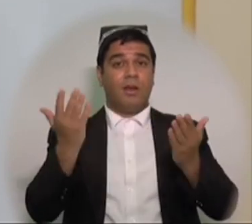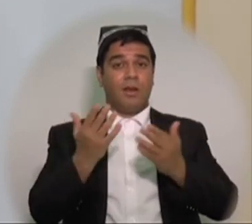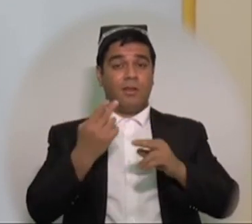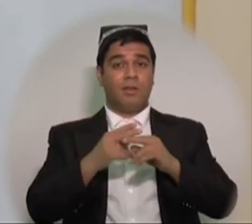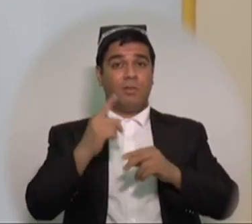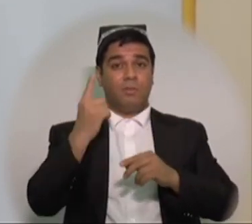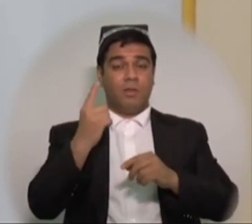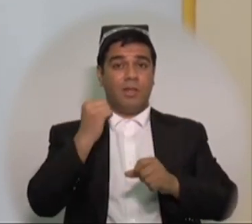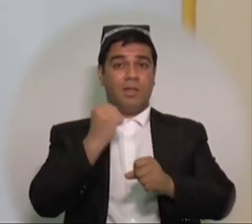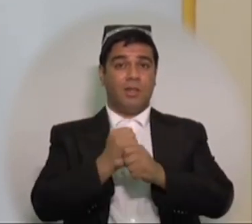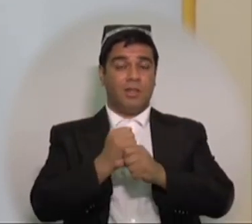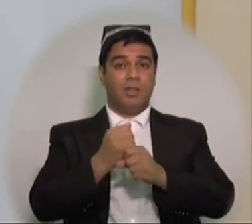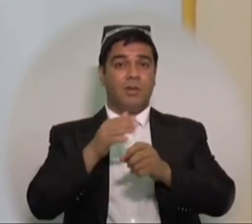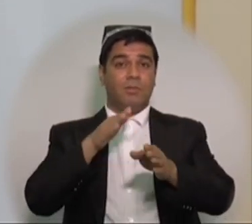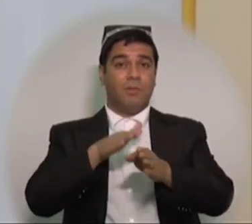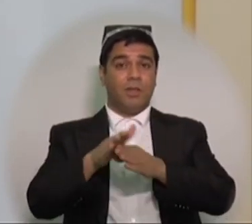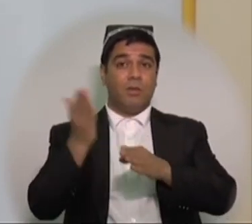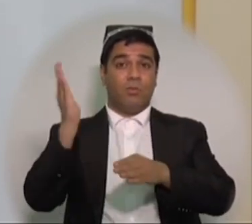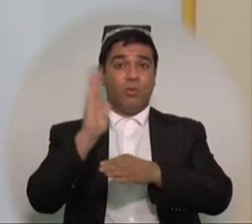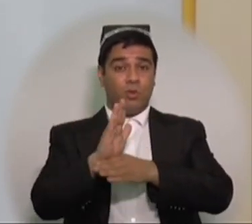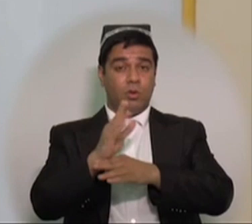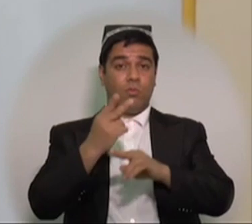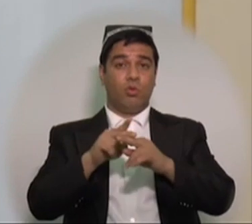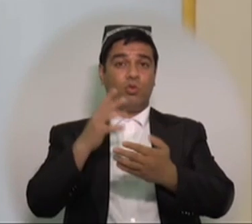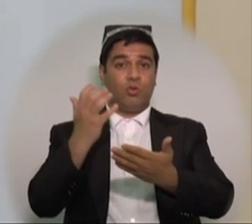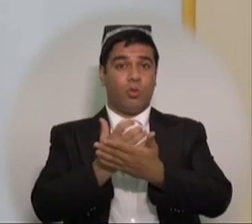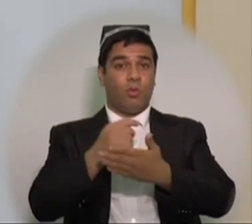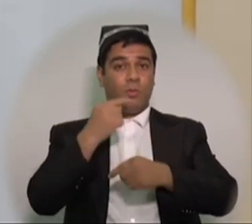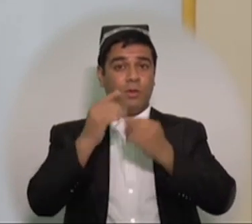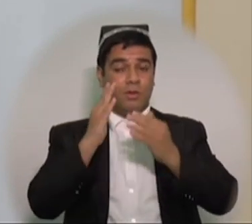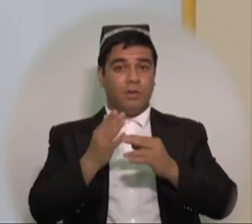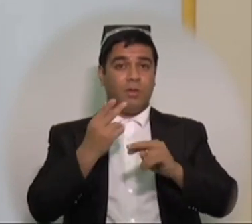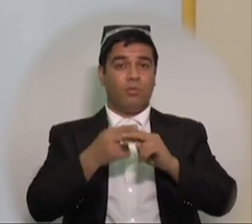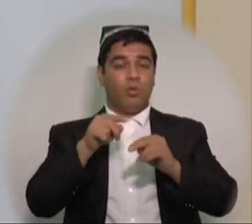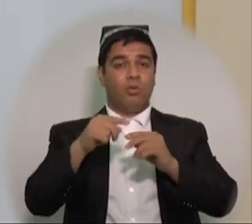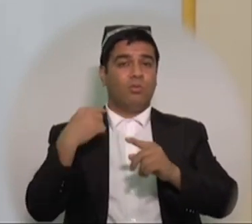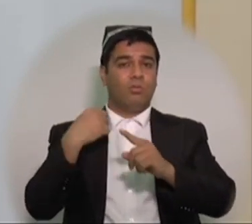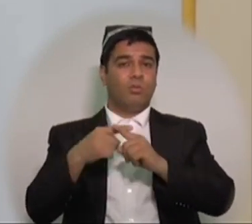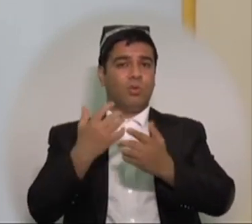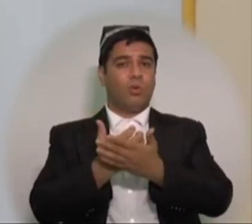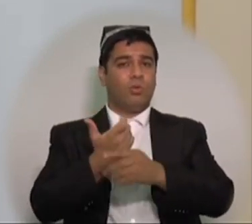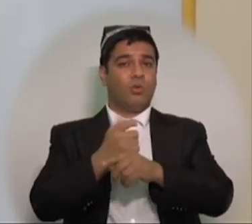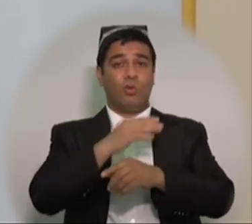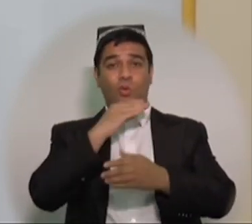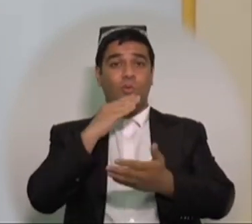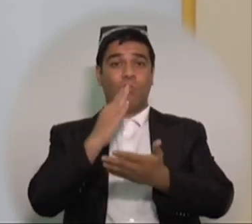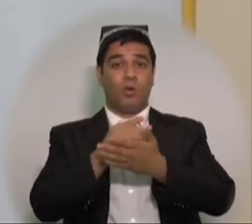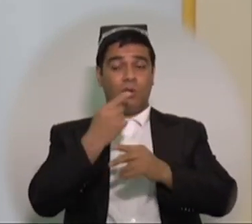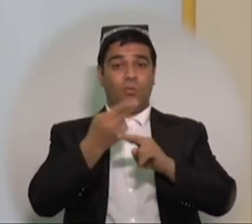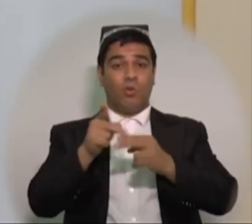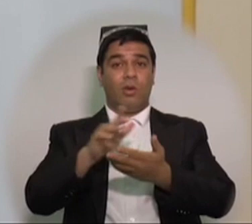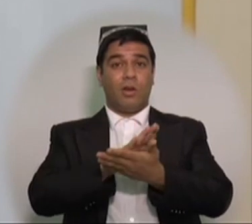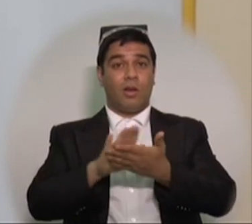bir nersene kılınlar de buyursa, bu sevap dese, bunu acrı var dese, hani bu